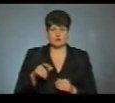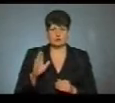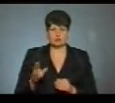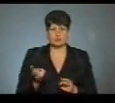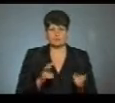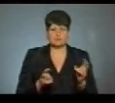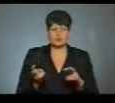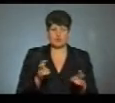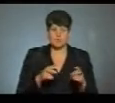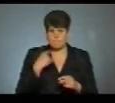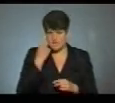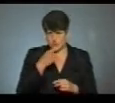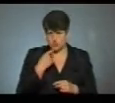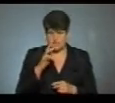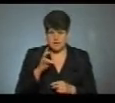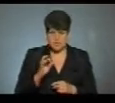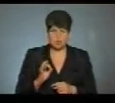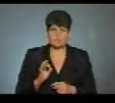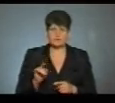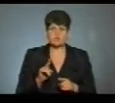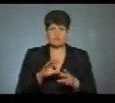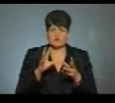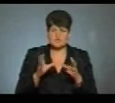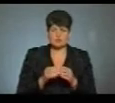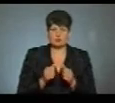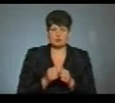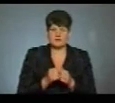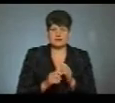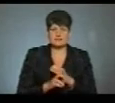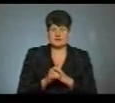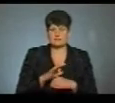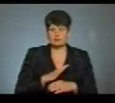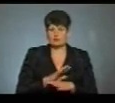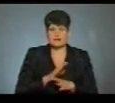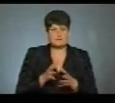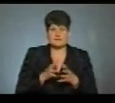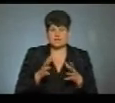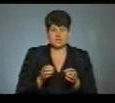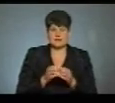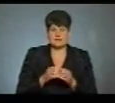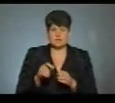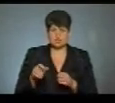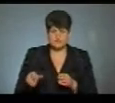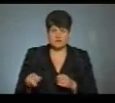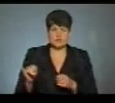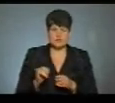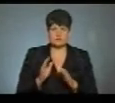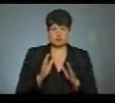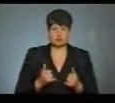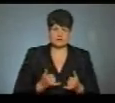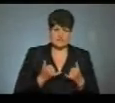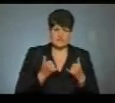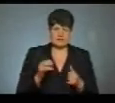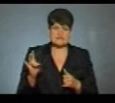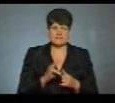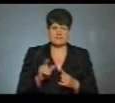підходити персонально, так щоб в цілому біля храму збиралось не більше 10 чоловік, і будуть для них